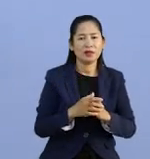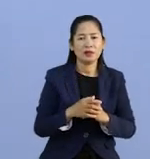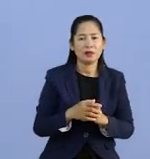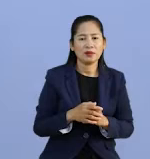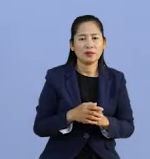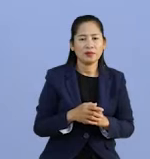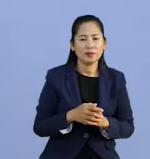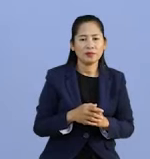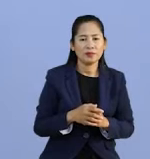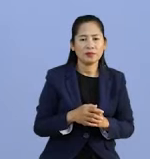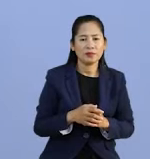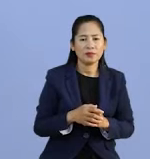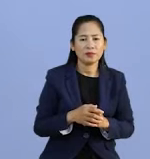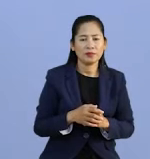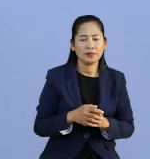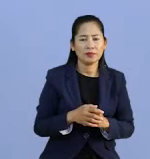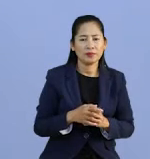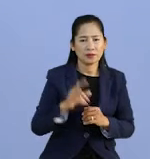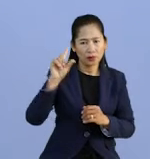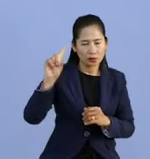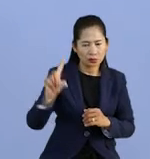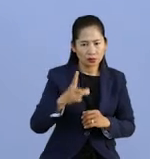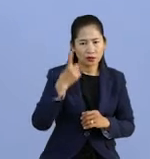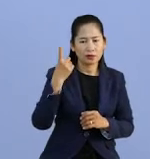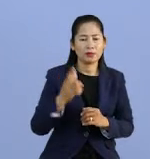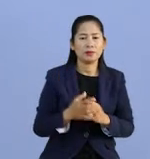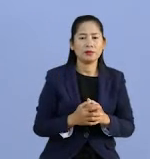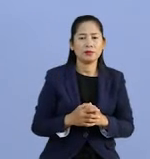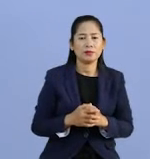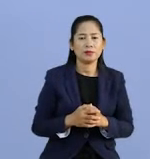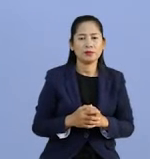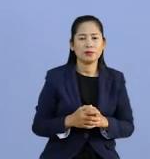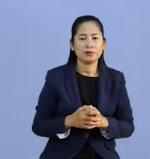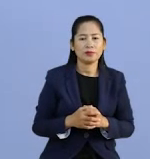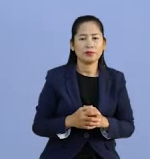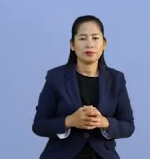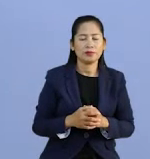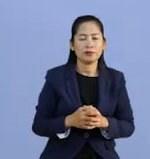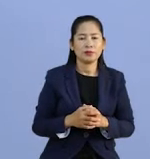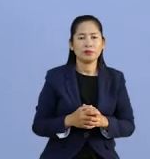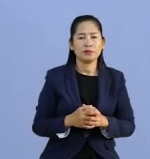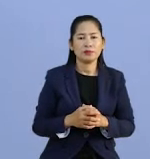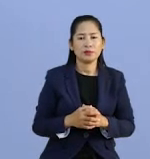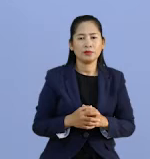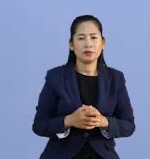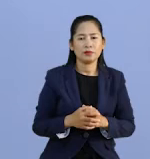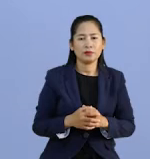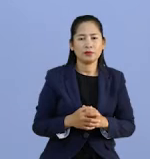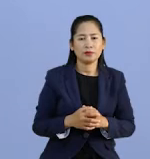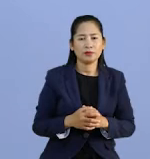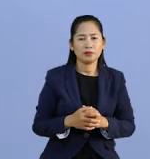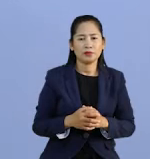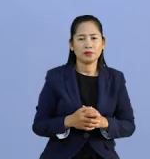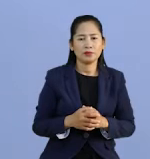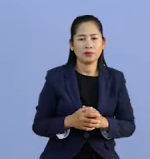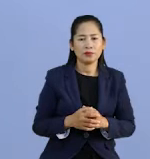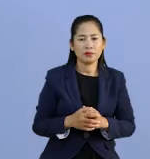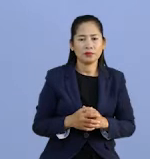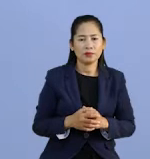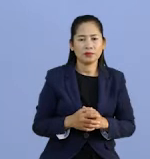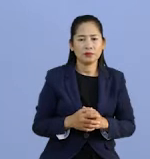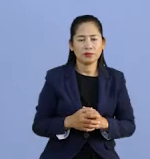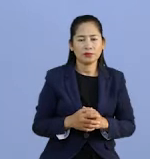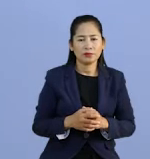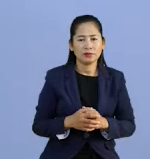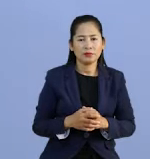จีนะก่อนนะบาดจกจีบาดโจสโอสาวนังโกโจผัดเลอนัง